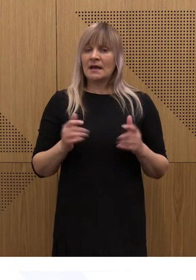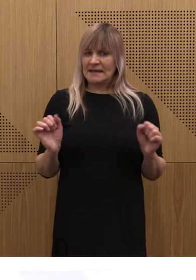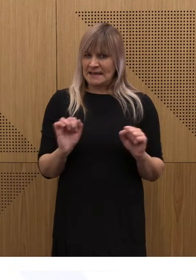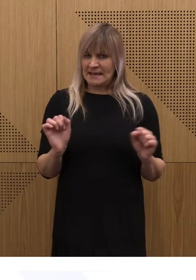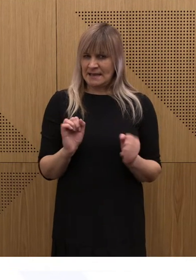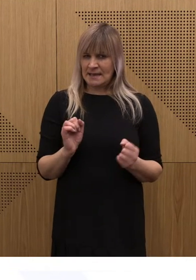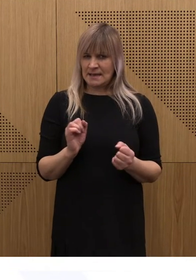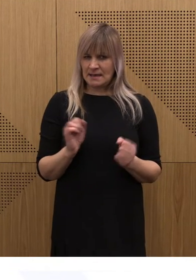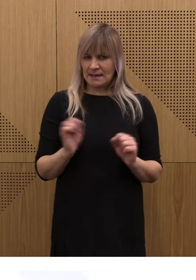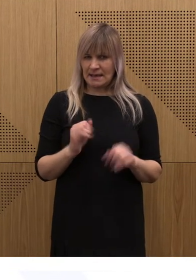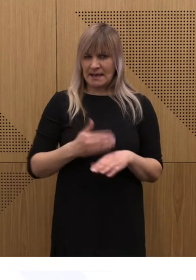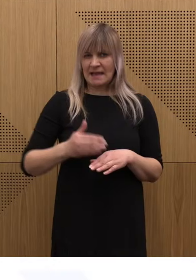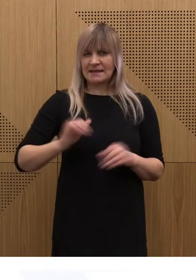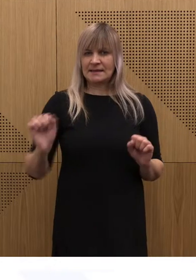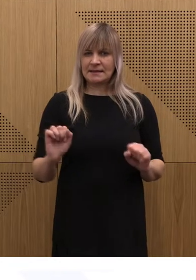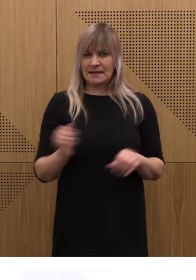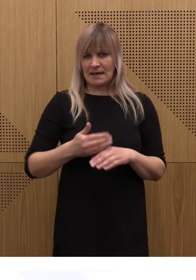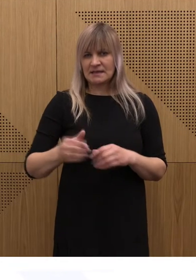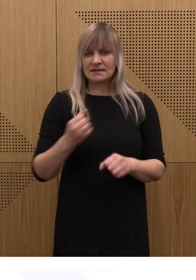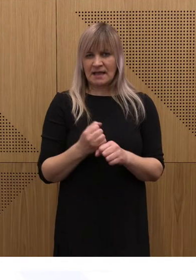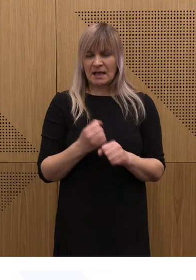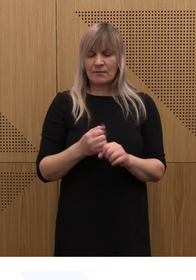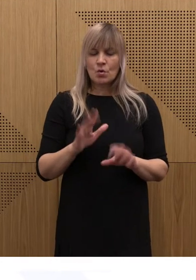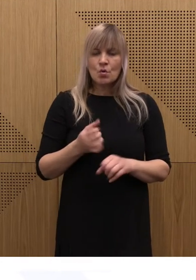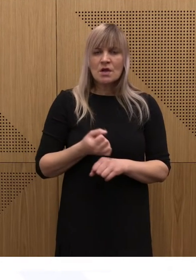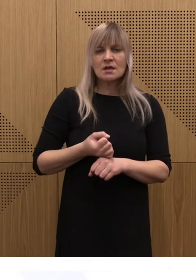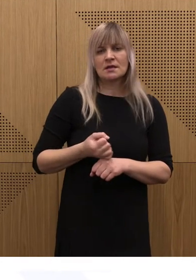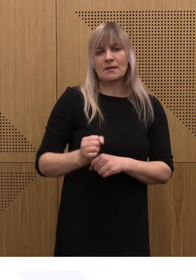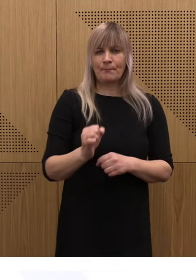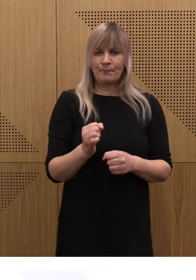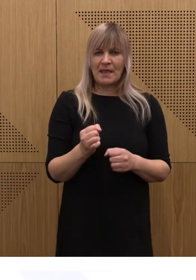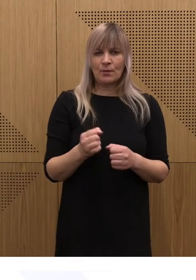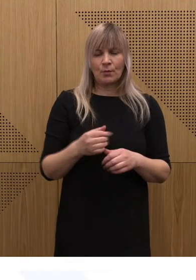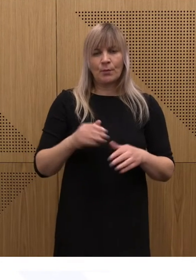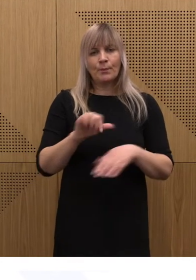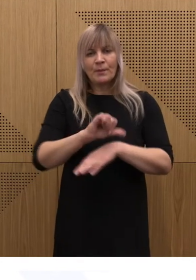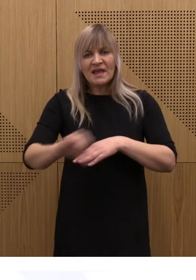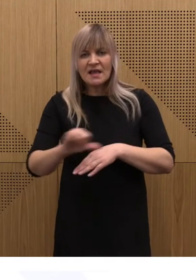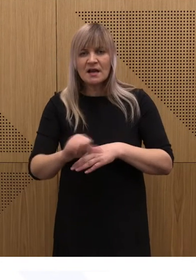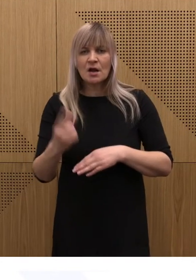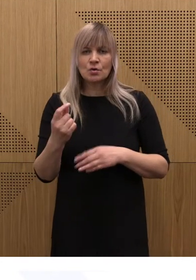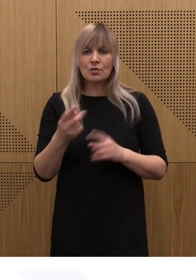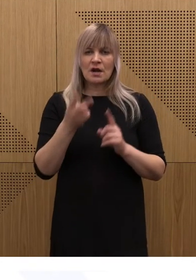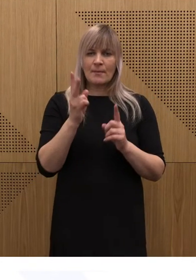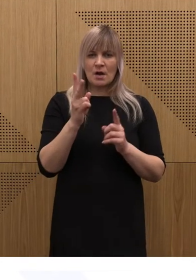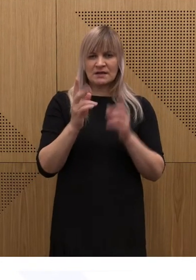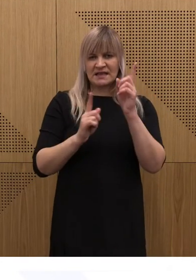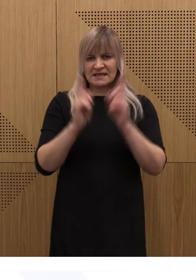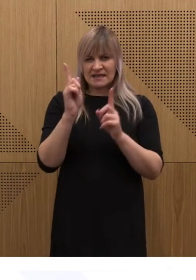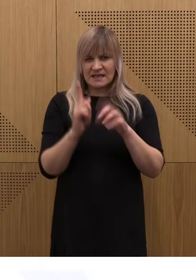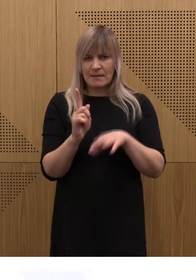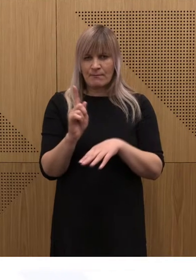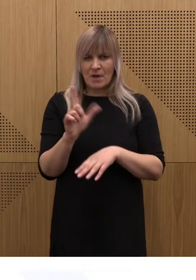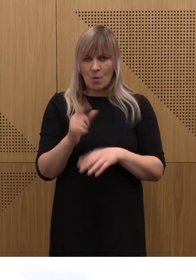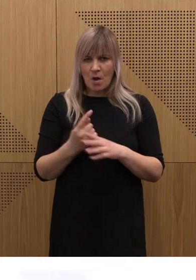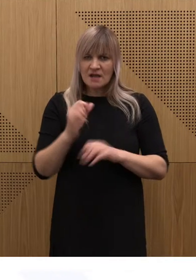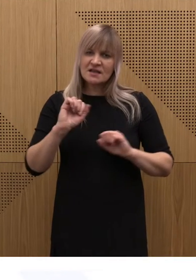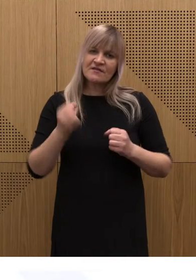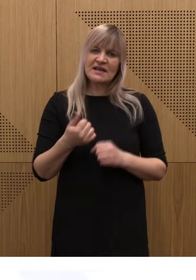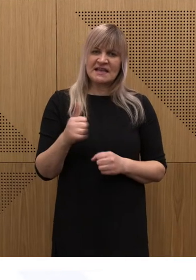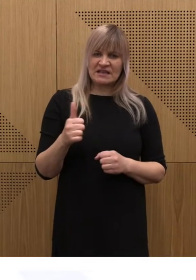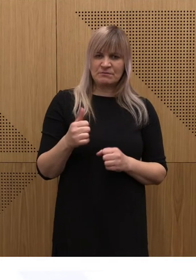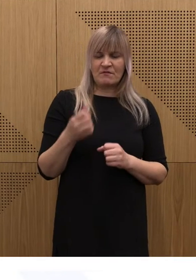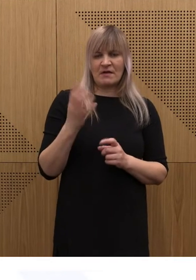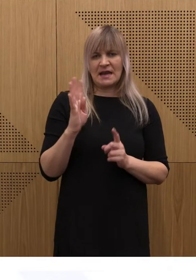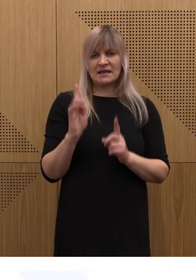tempo , arvestades , et kui jõulised tegelikult need piirangud saavad siis kas laupäevast ehk 12. detsembrist või esmaspäevast